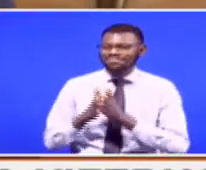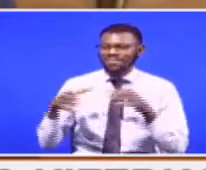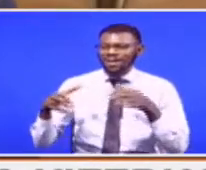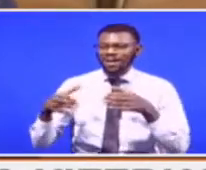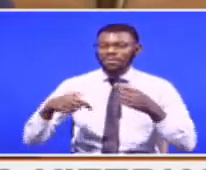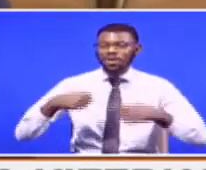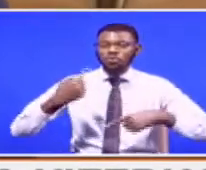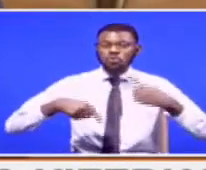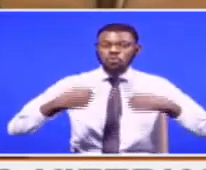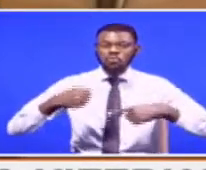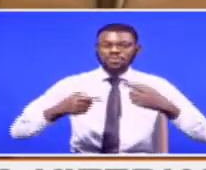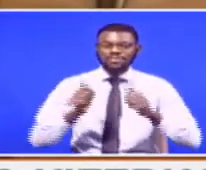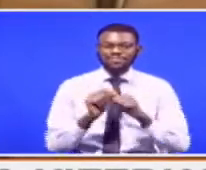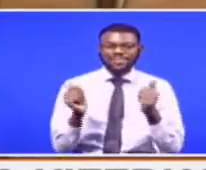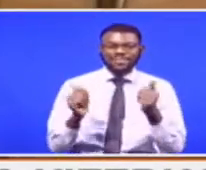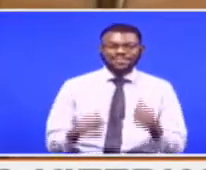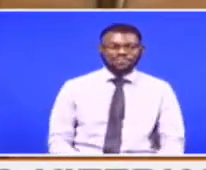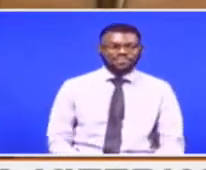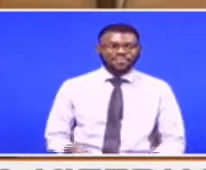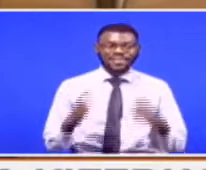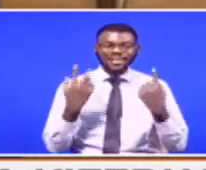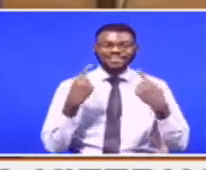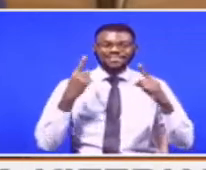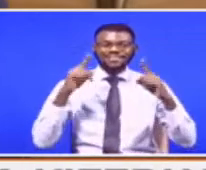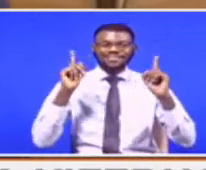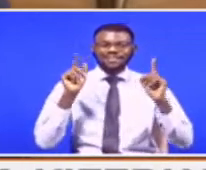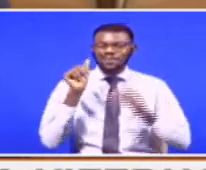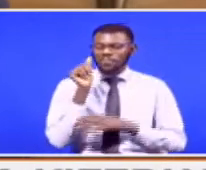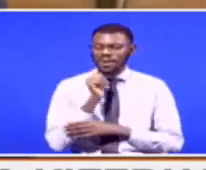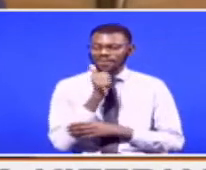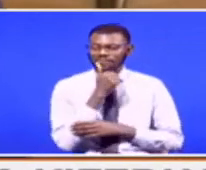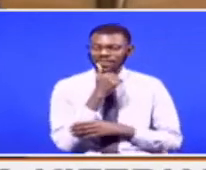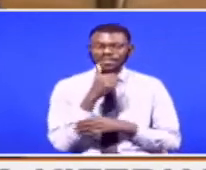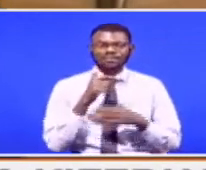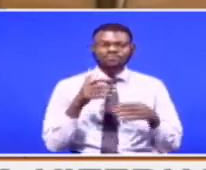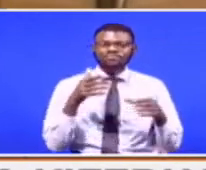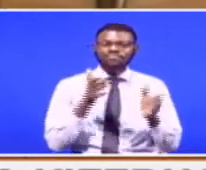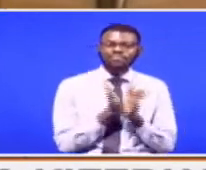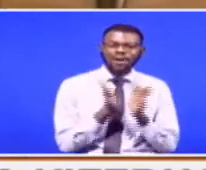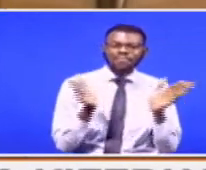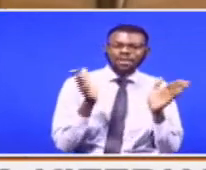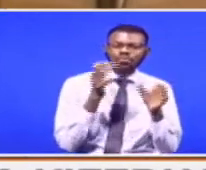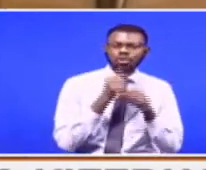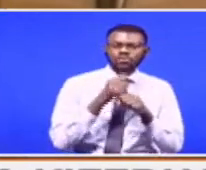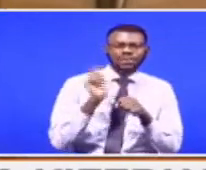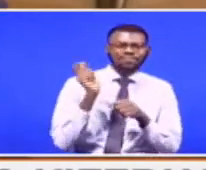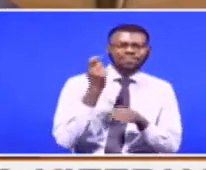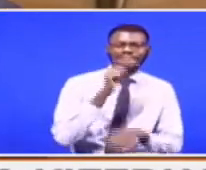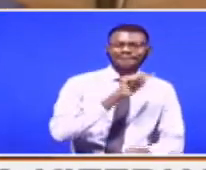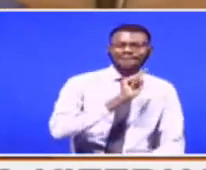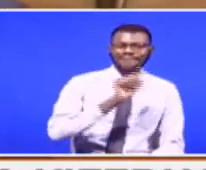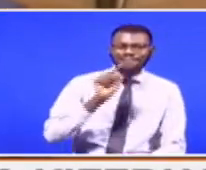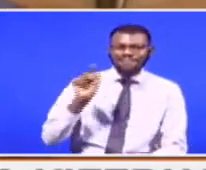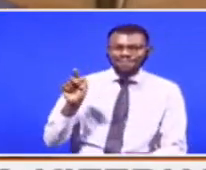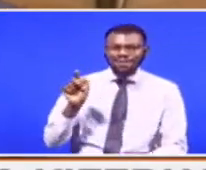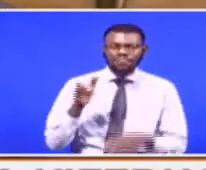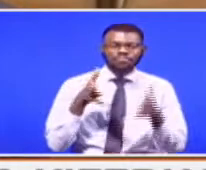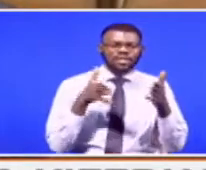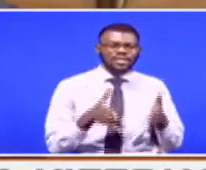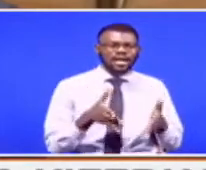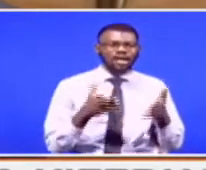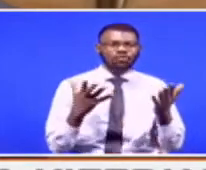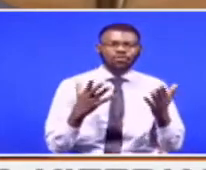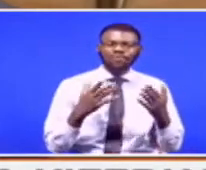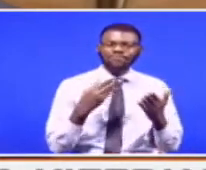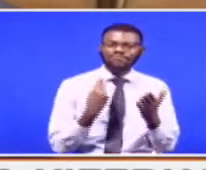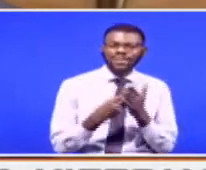kuwavutia wawekezaji. Reporting excellence among public and private sector organizations in Kenya. The award has enabled us to strengthen the